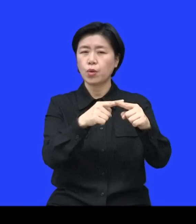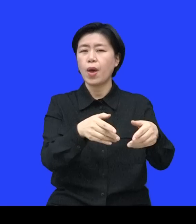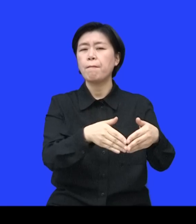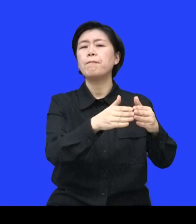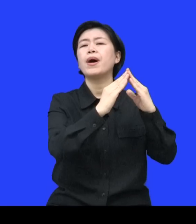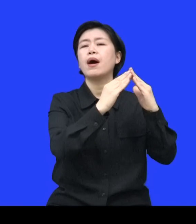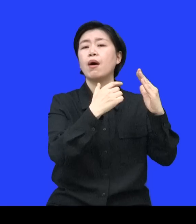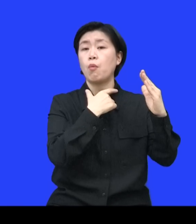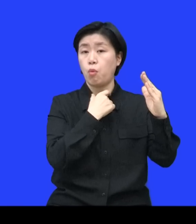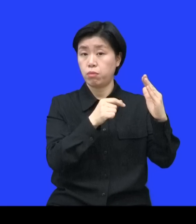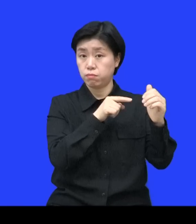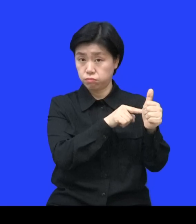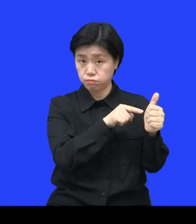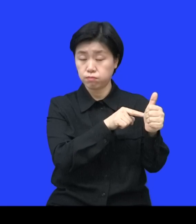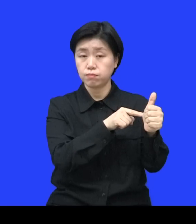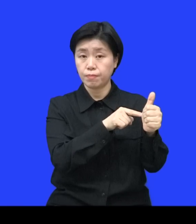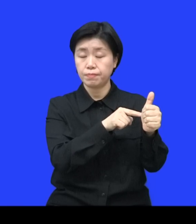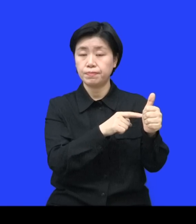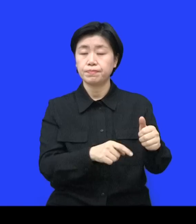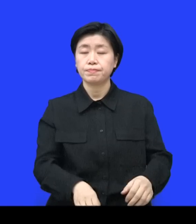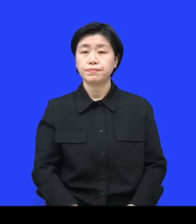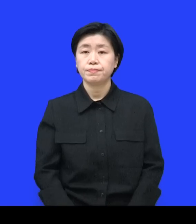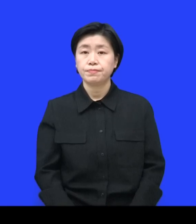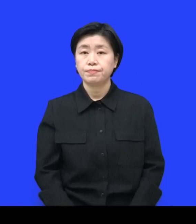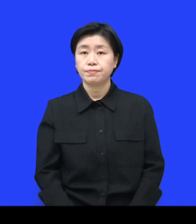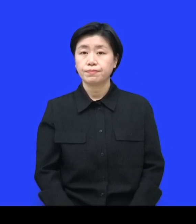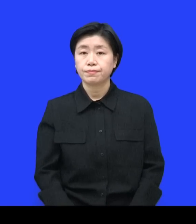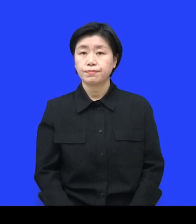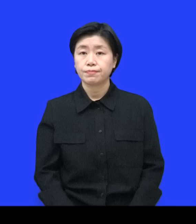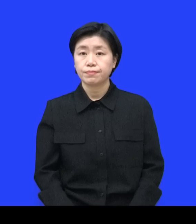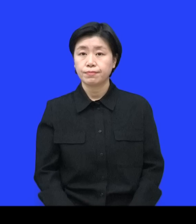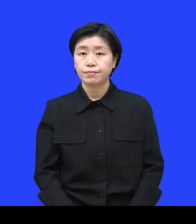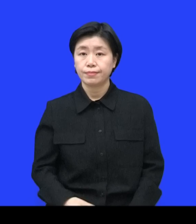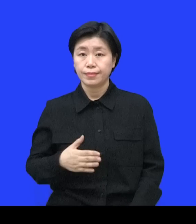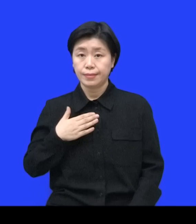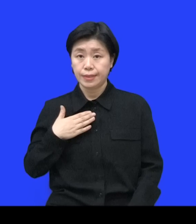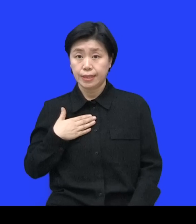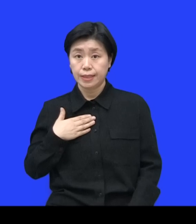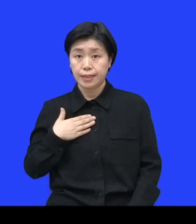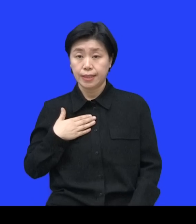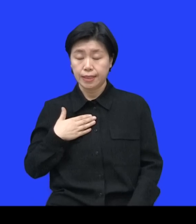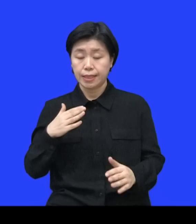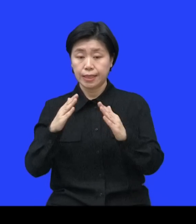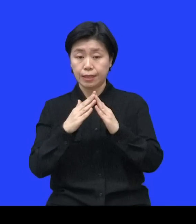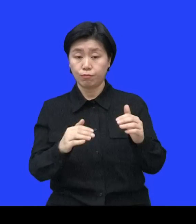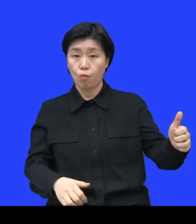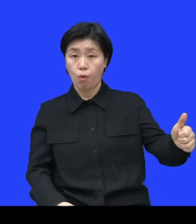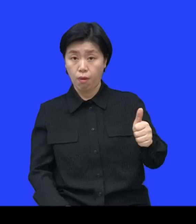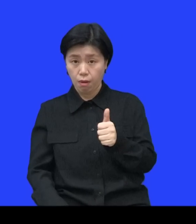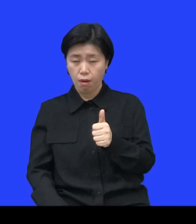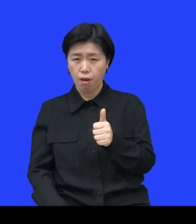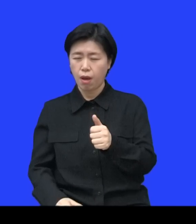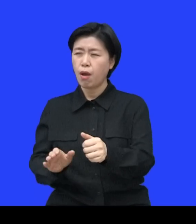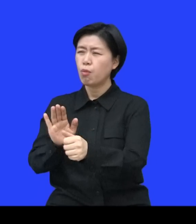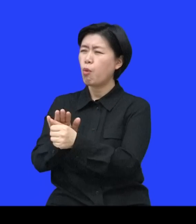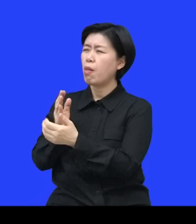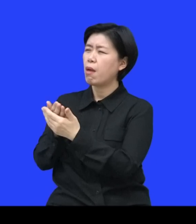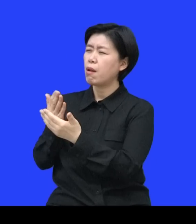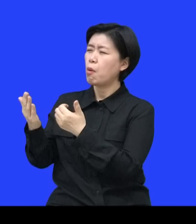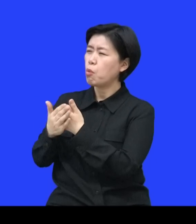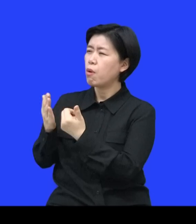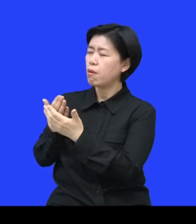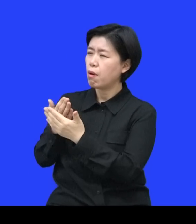목회를 하시겠다고 목회를 시작을 하셨습니다. 네. 그런데 저희 집에 좀 도움을 요청하신 거죠. 예. 근데